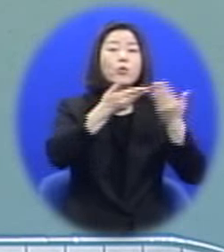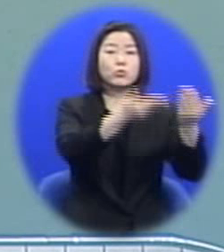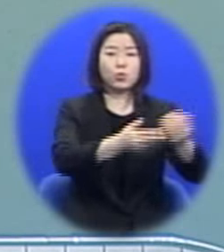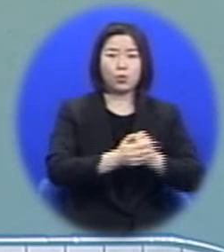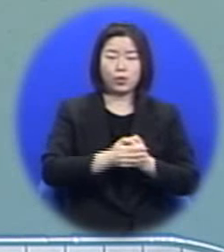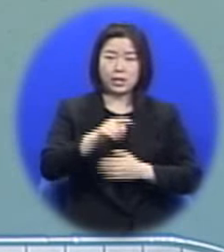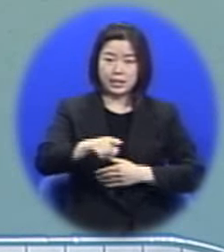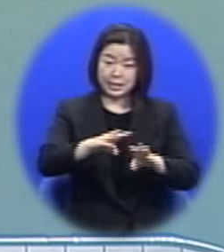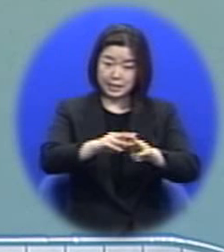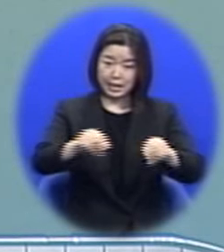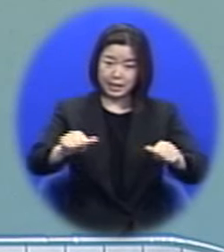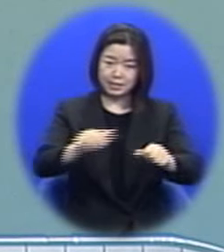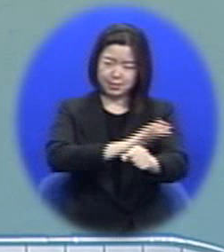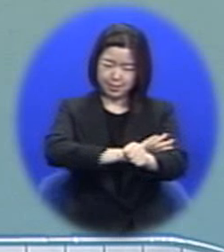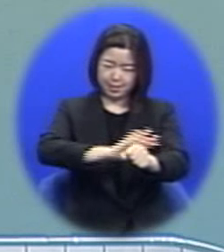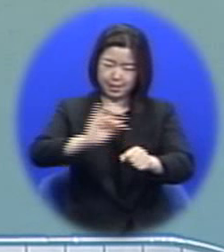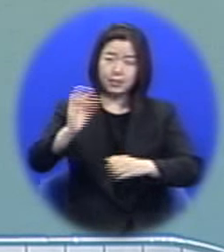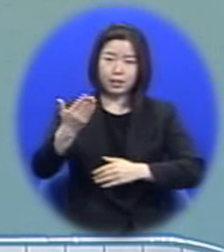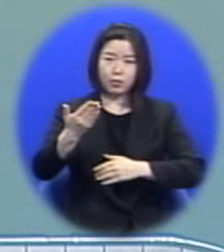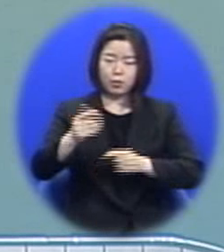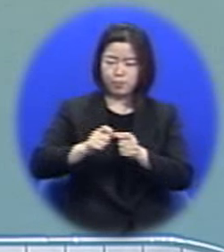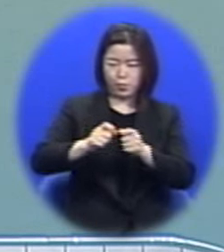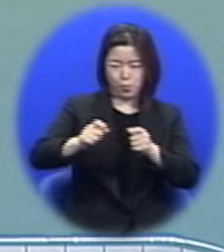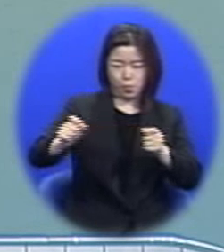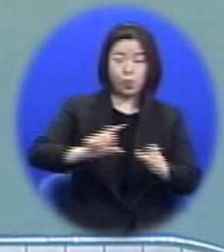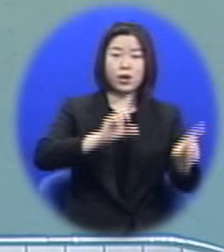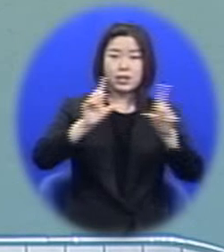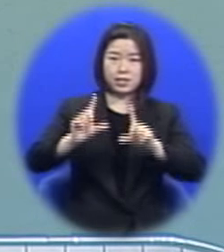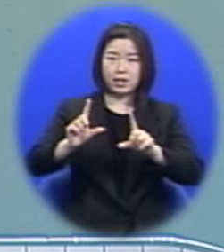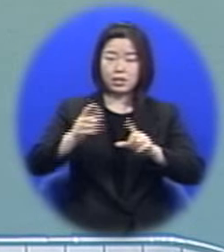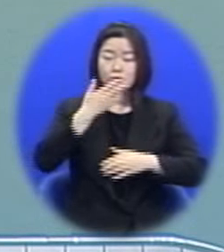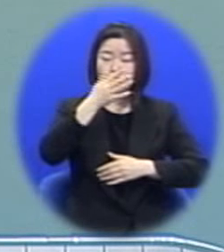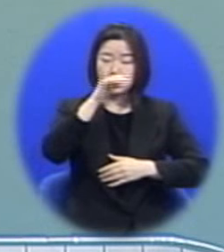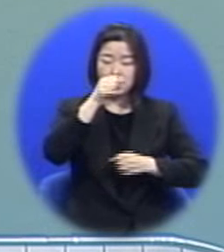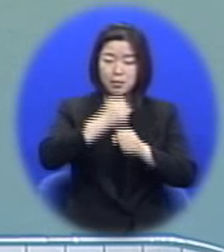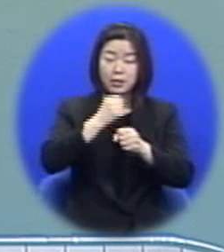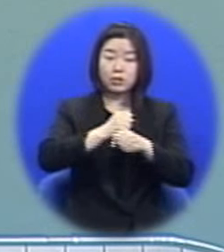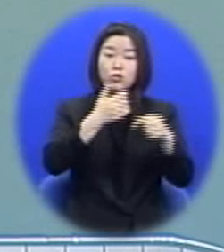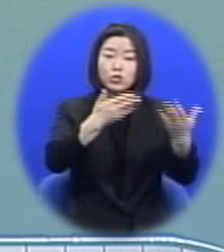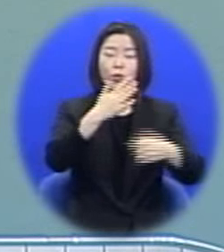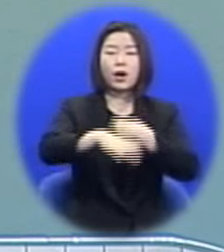되고 장수하게 될 것이라고 하나님이 약속을 하신 겁니다.